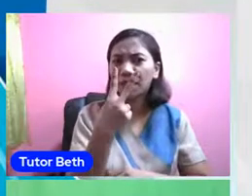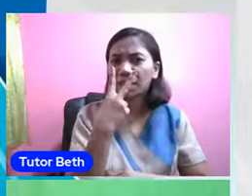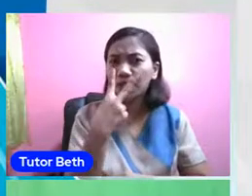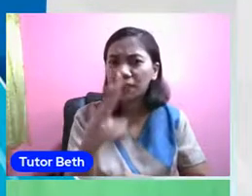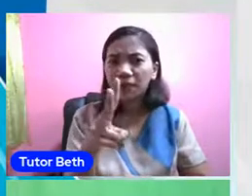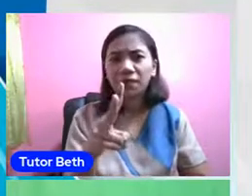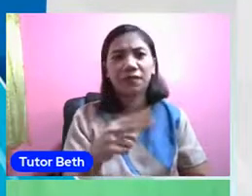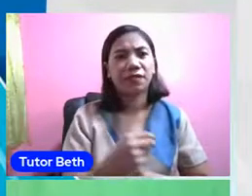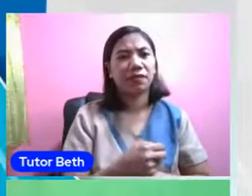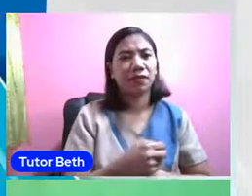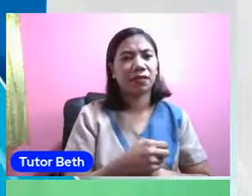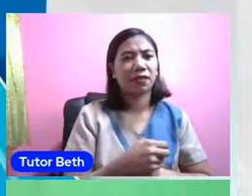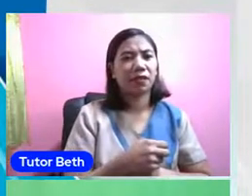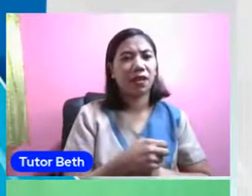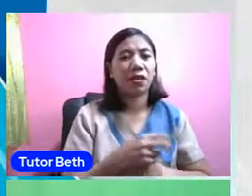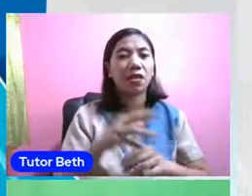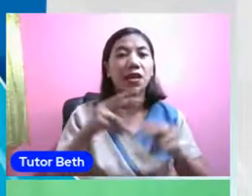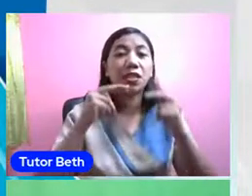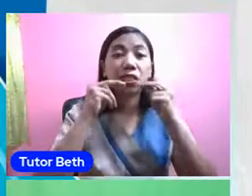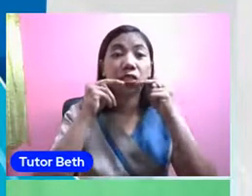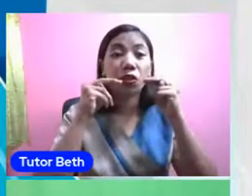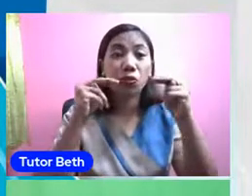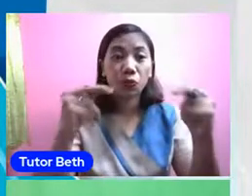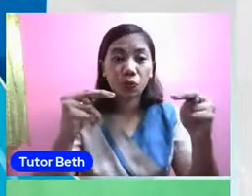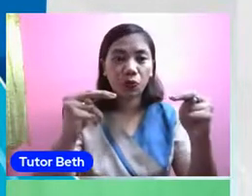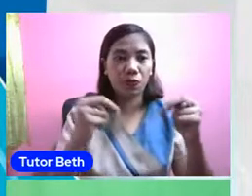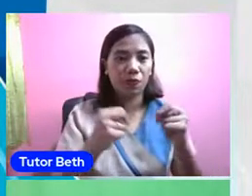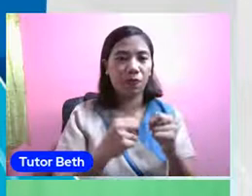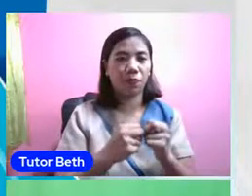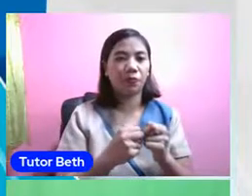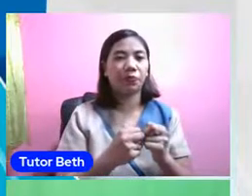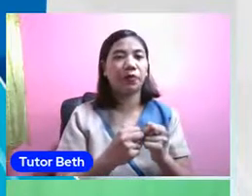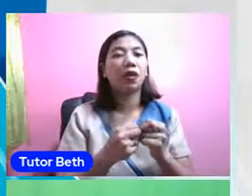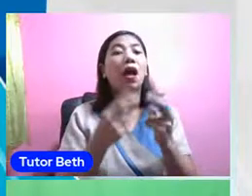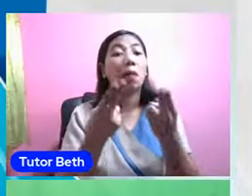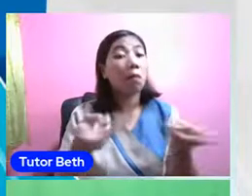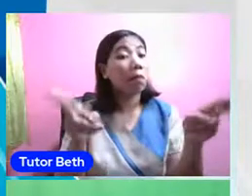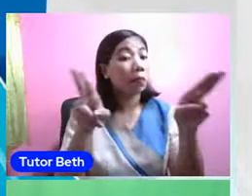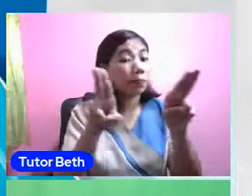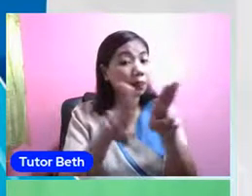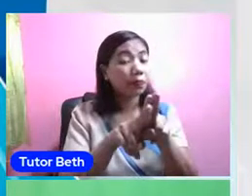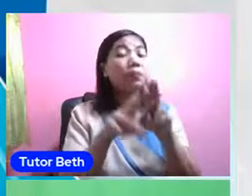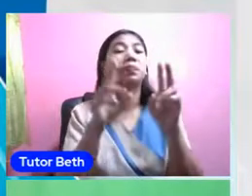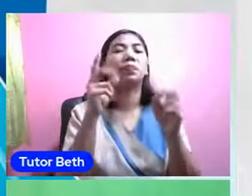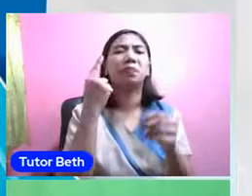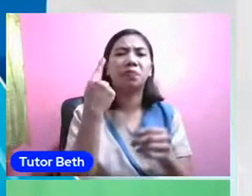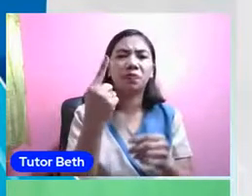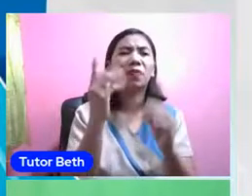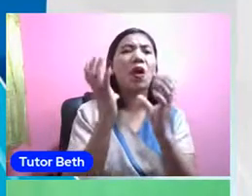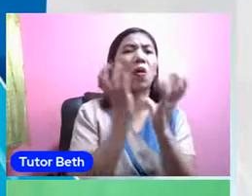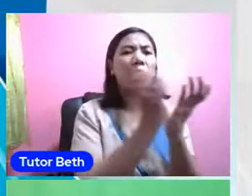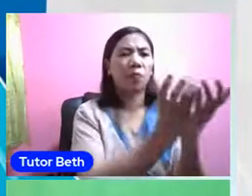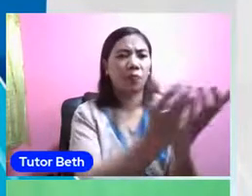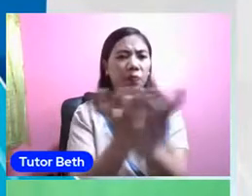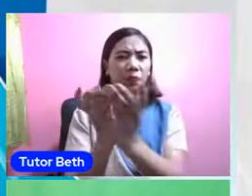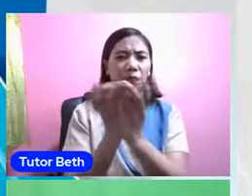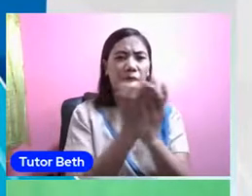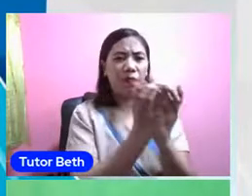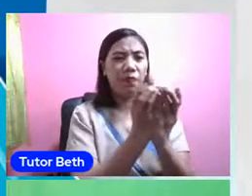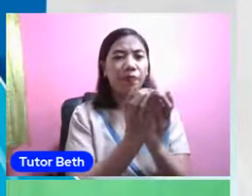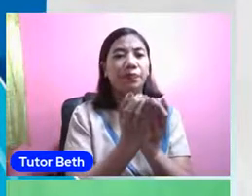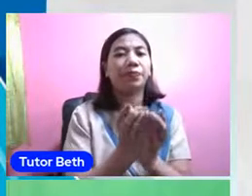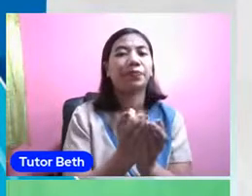na nangyari yan sa isang komunidad. Ano kaya yan? Okay, si Justin